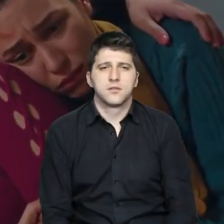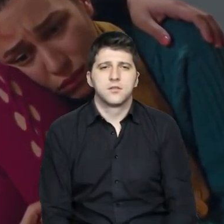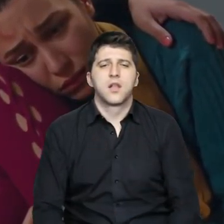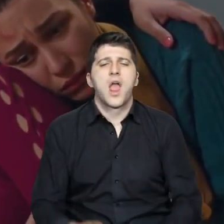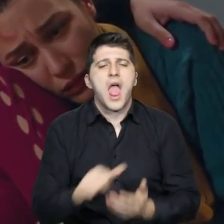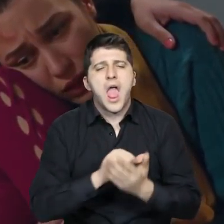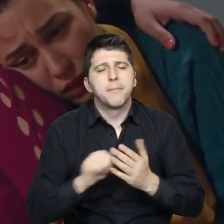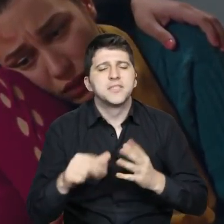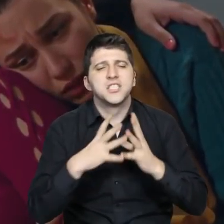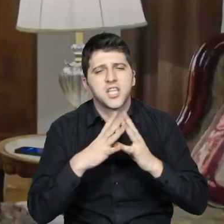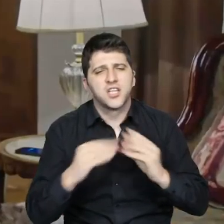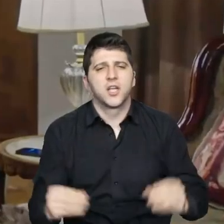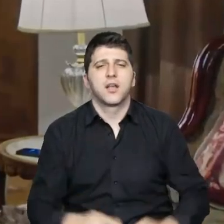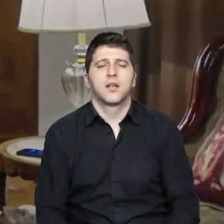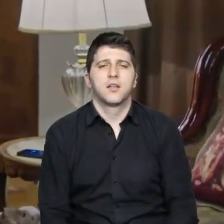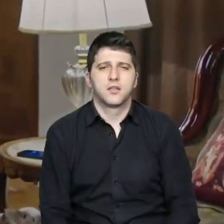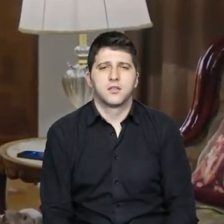Hepsi geçecek.